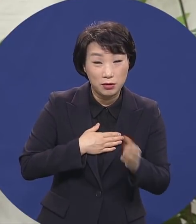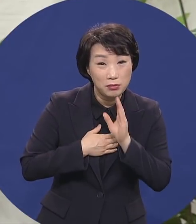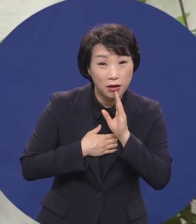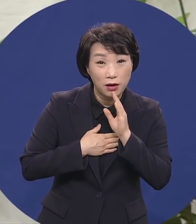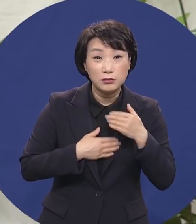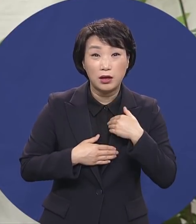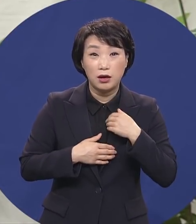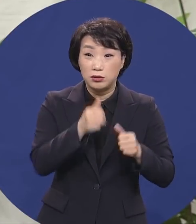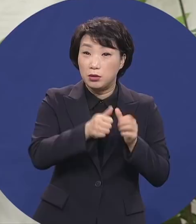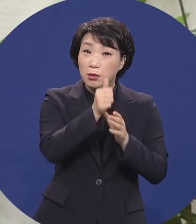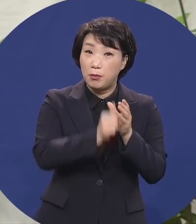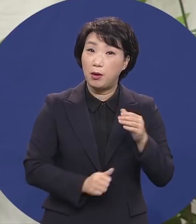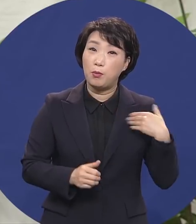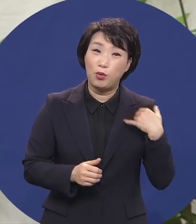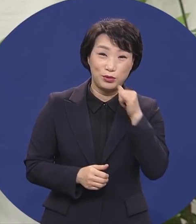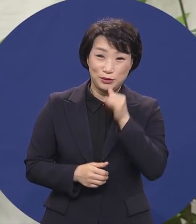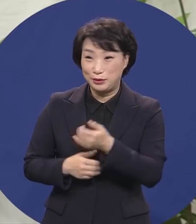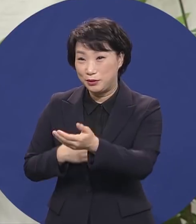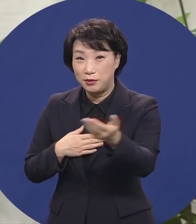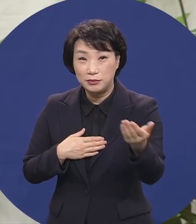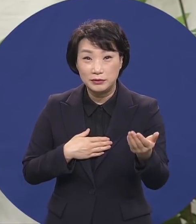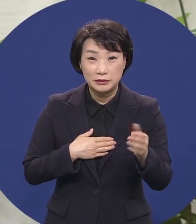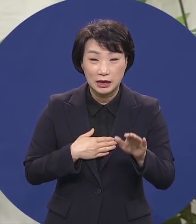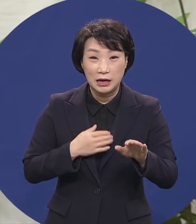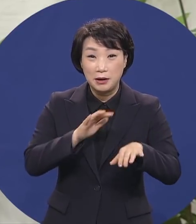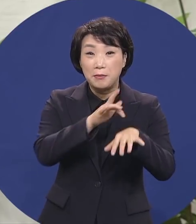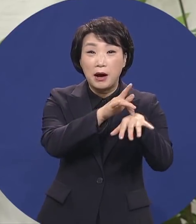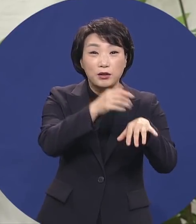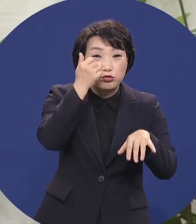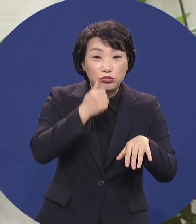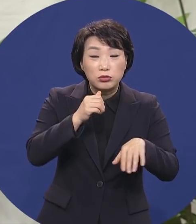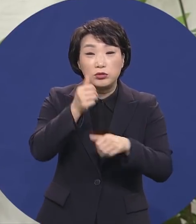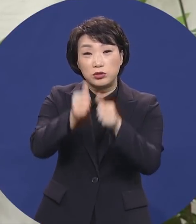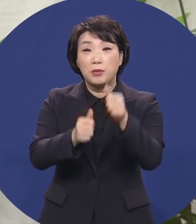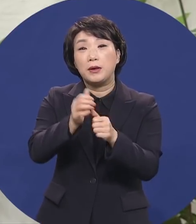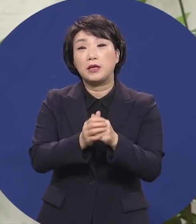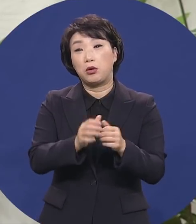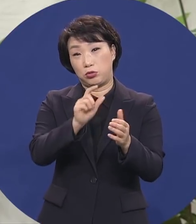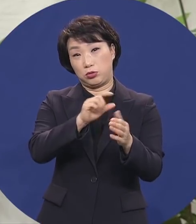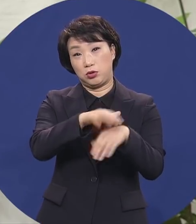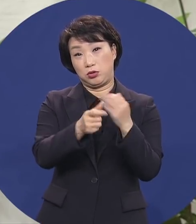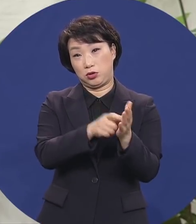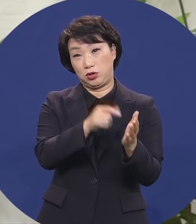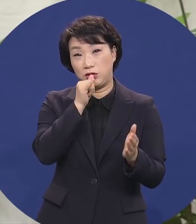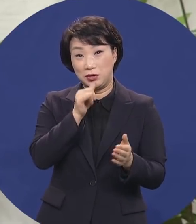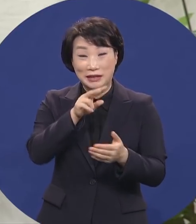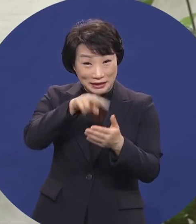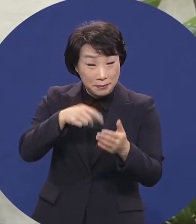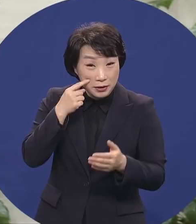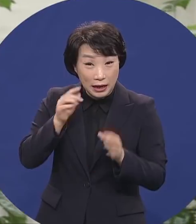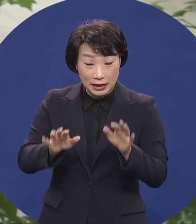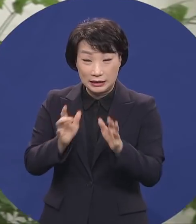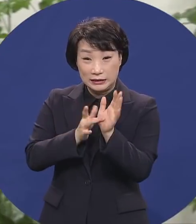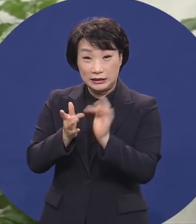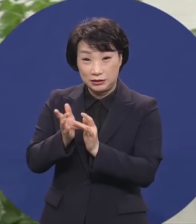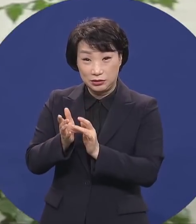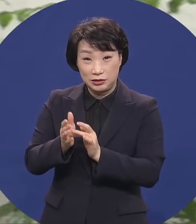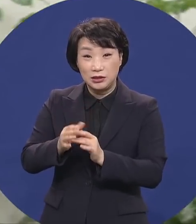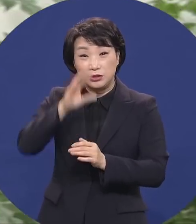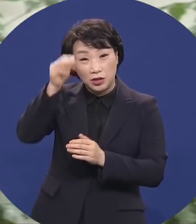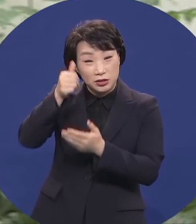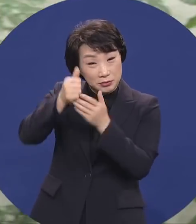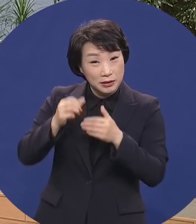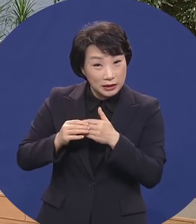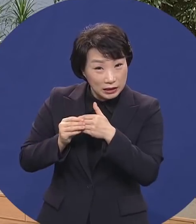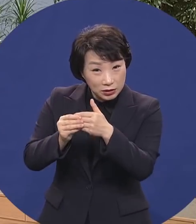들어도 모르잖아. 왜? 여기 분명히 마귀는 시험하는 자라고 했어. 한번 읽어봐. 그때 예수께서 성령에게